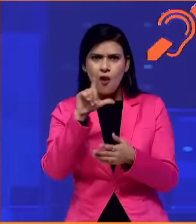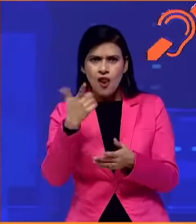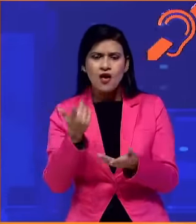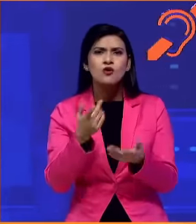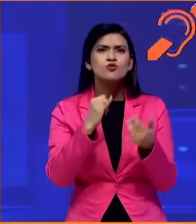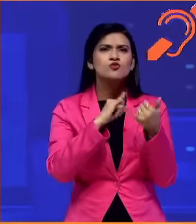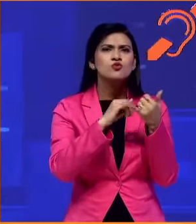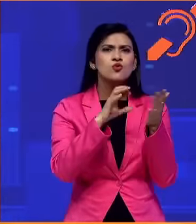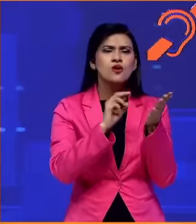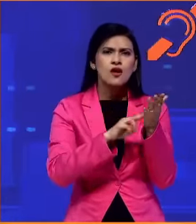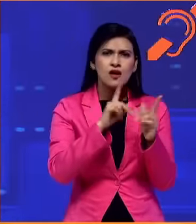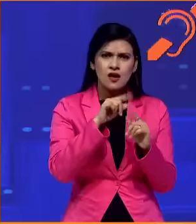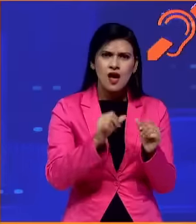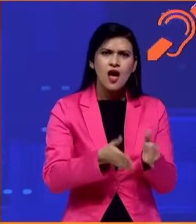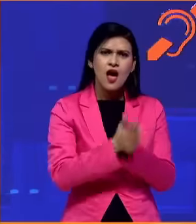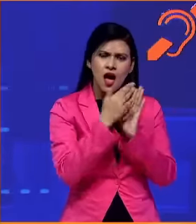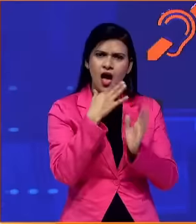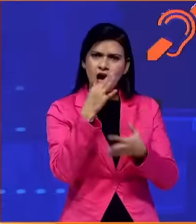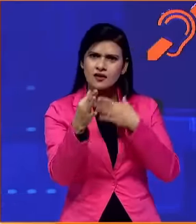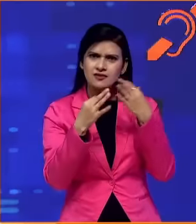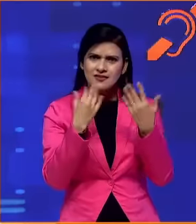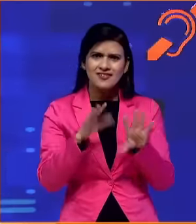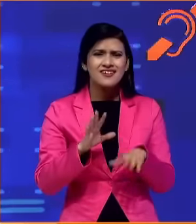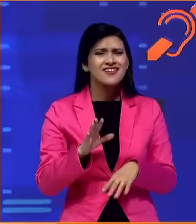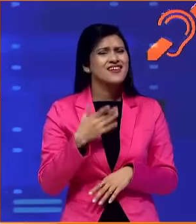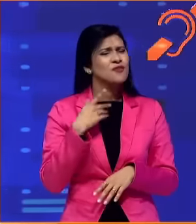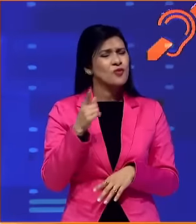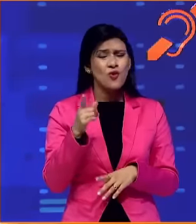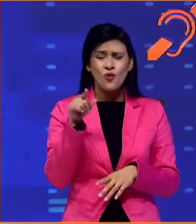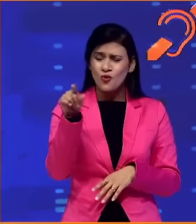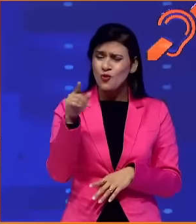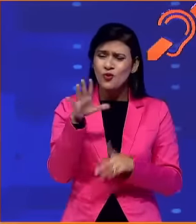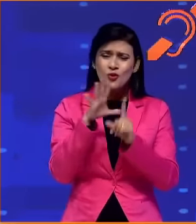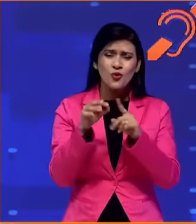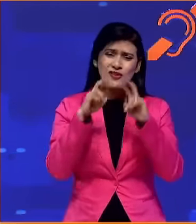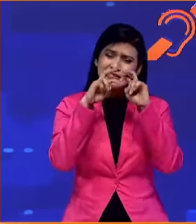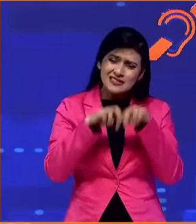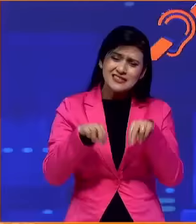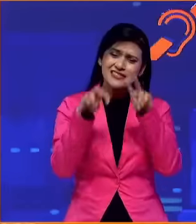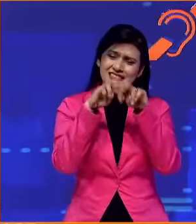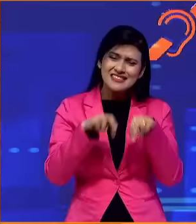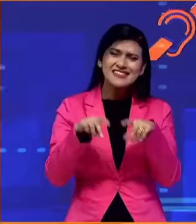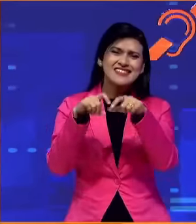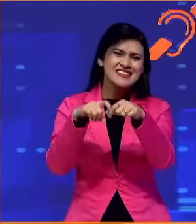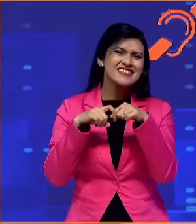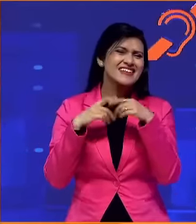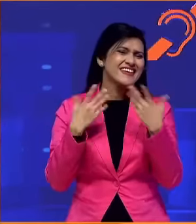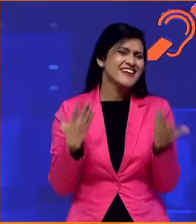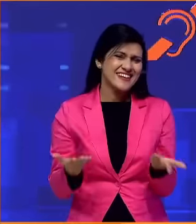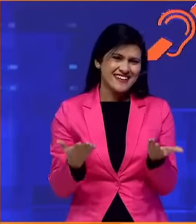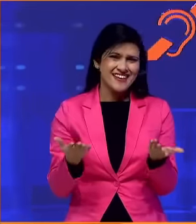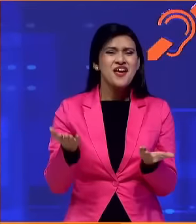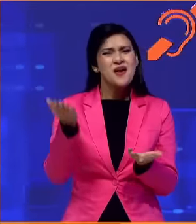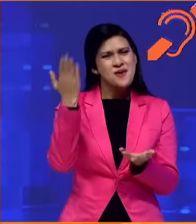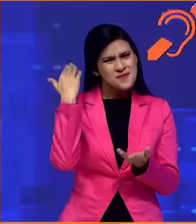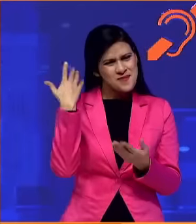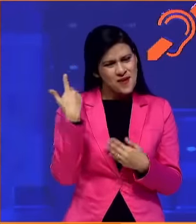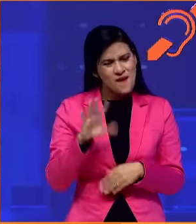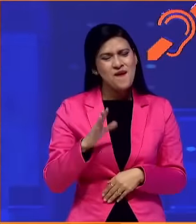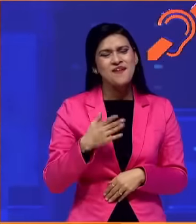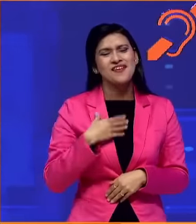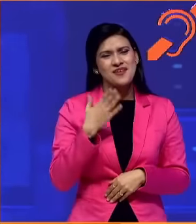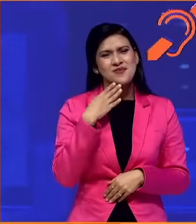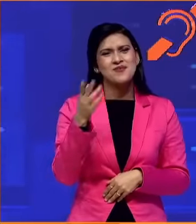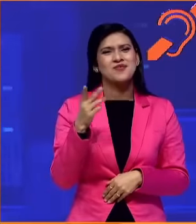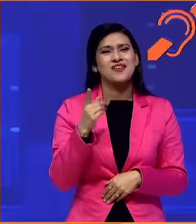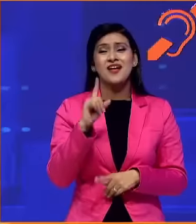मुझेबताओ,तुम इसमामलेमेंऔरकितनीगहराईतकछानबीनकरनेवालेहो? उसघटनाकोहुएडेढ़यादोसालहोचुकेहैं। हरबातपरचर्चाहुई।मैंने आपकोशुरुआतमेंही